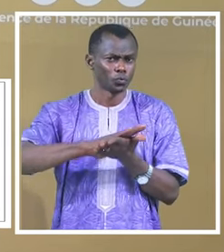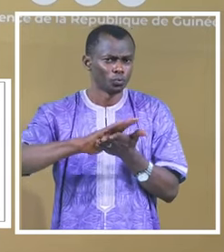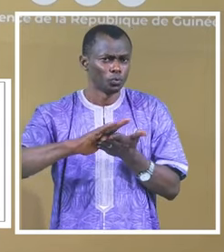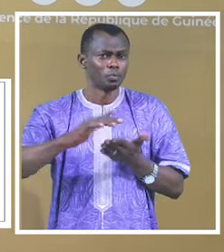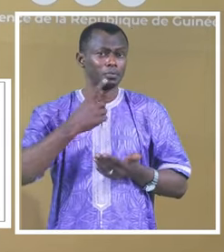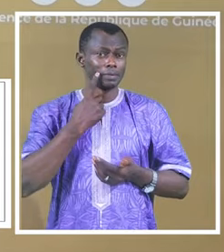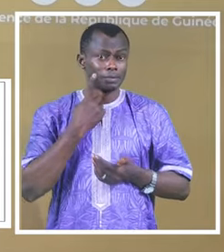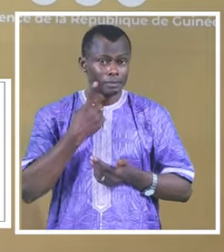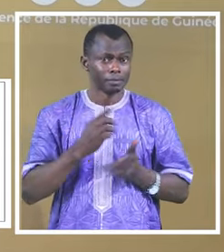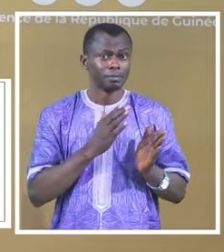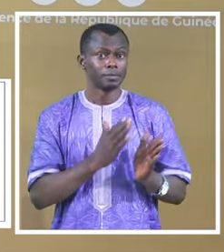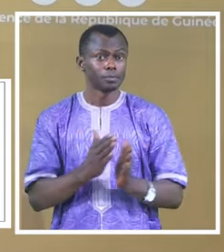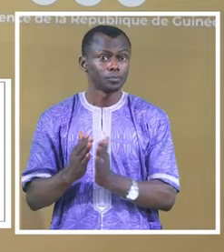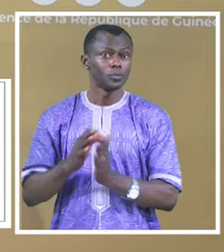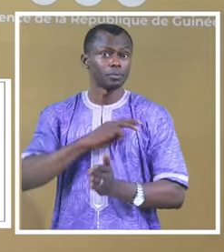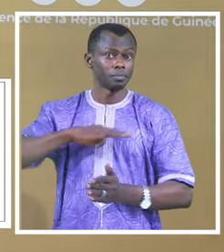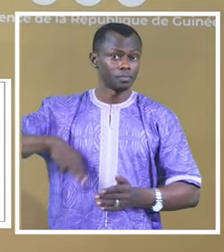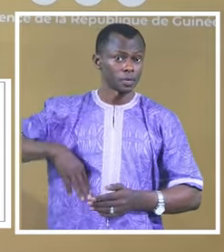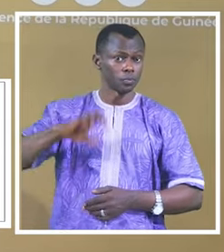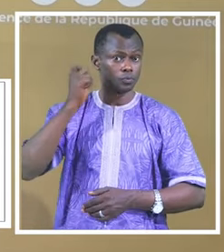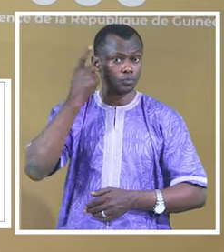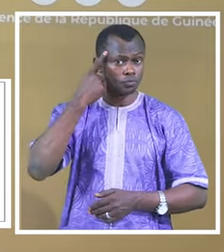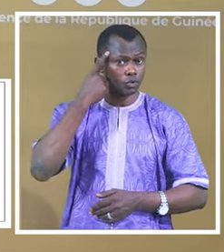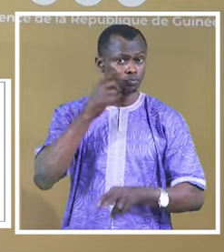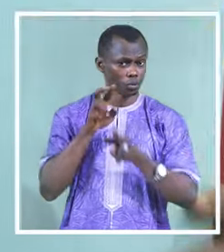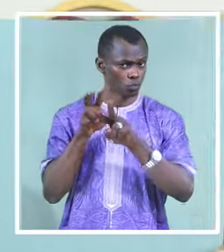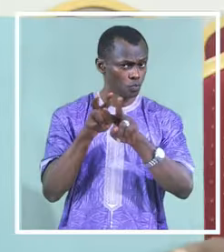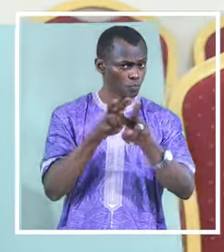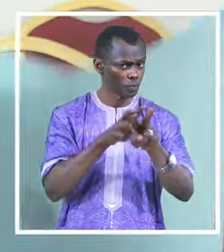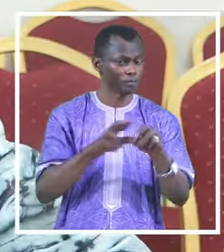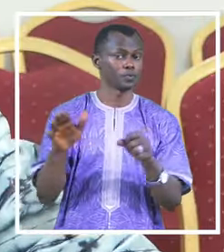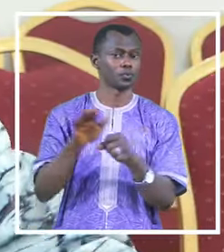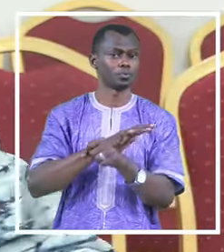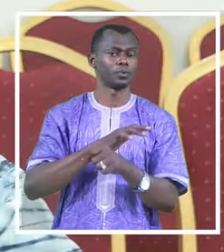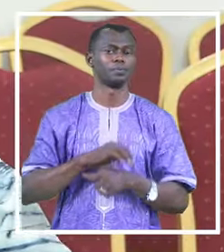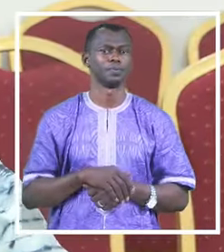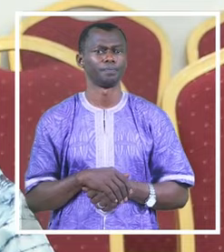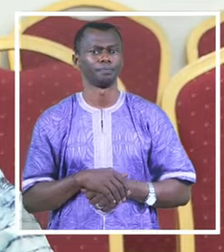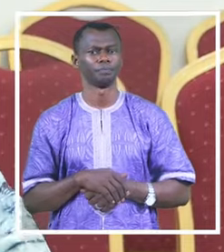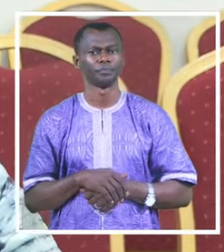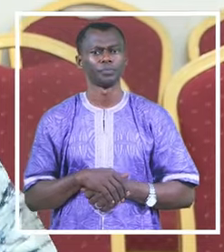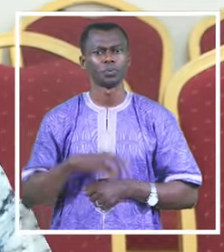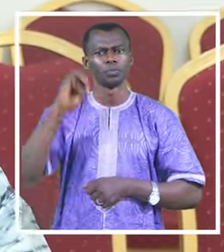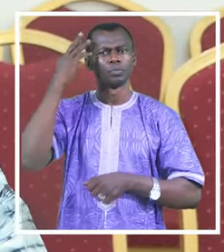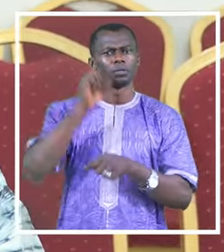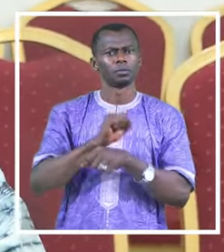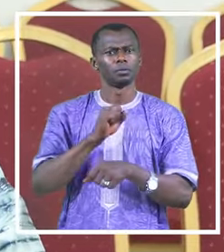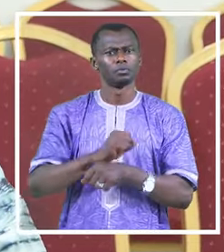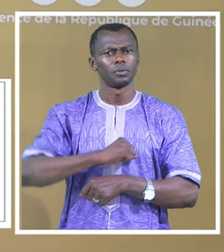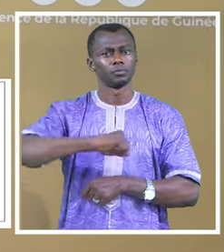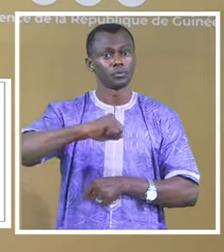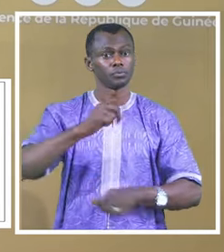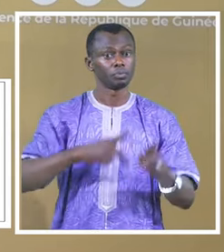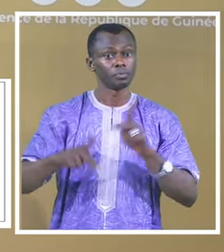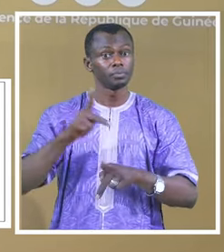complémentaires. Au titre des recommandations pour le ministère du Travail et de la Fonction publique, communication